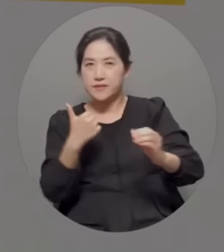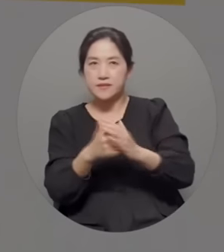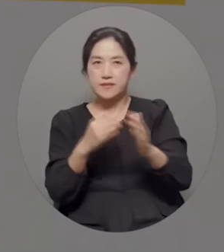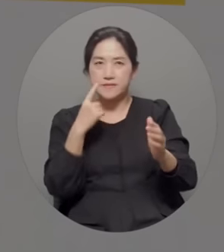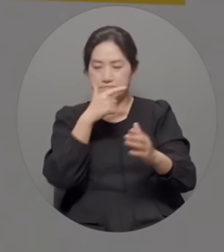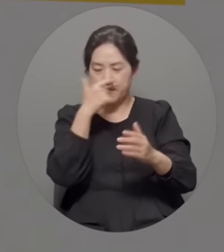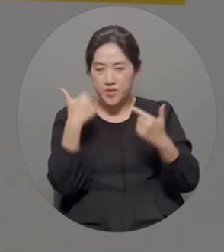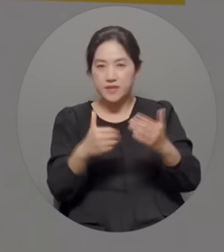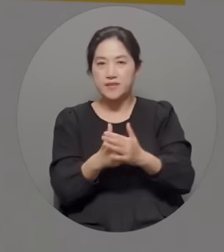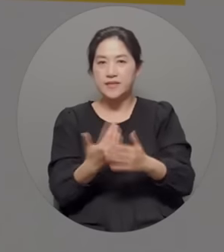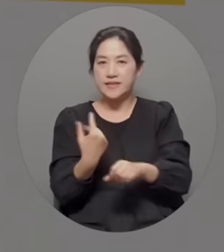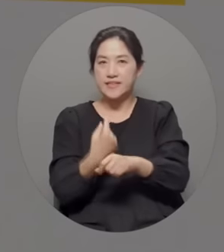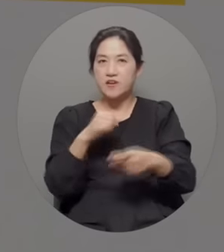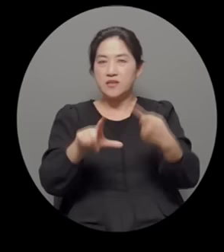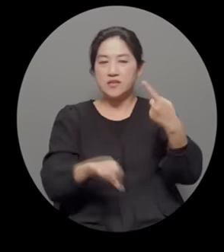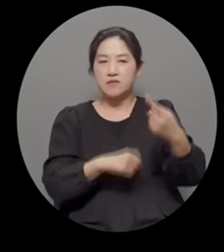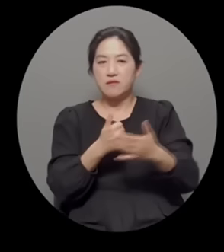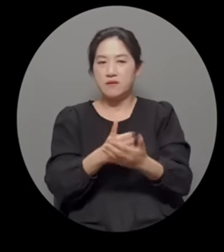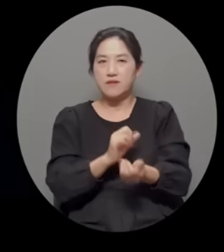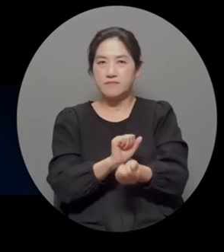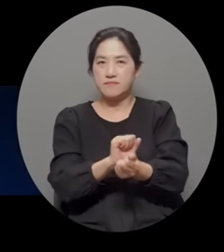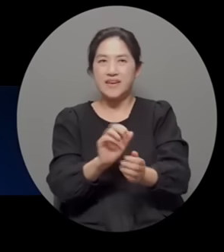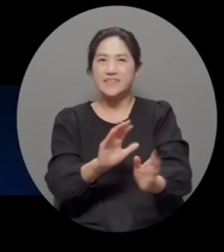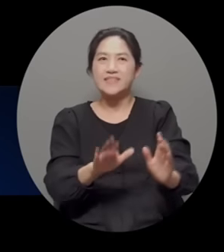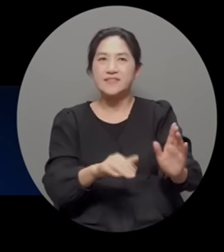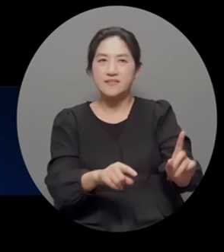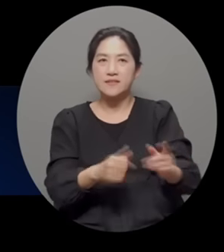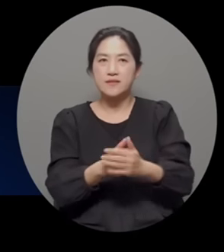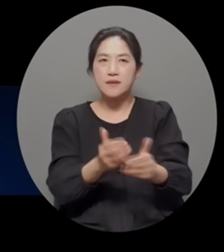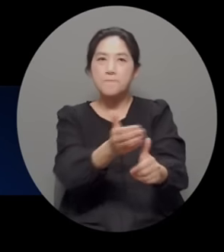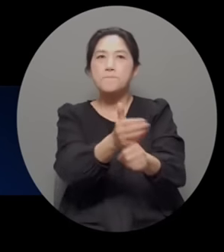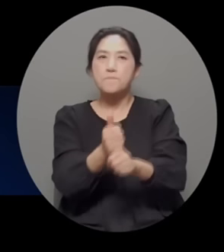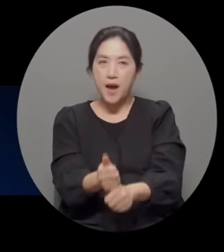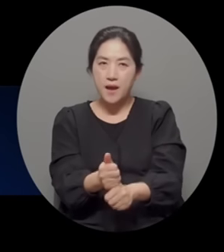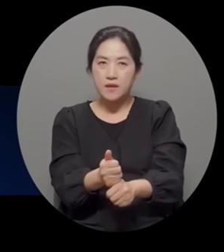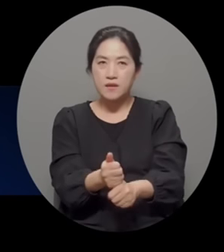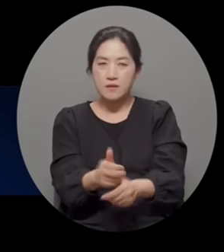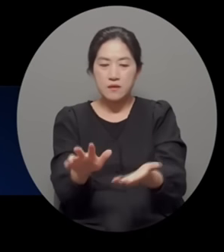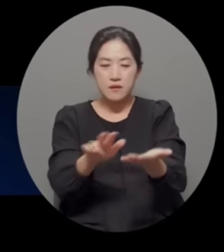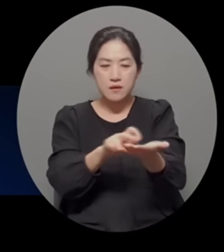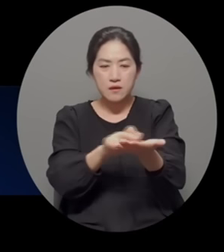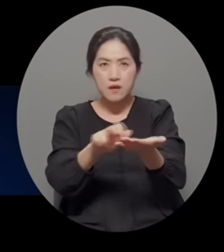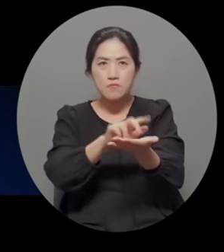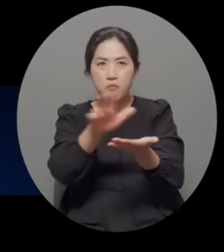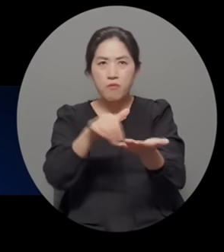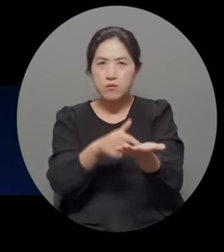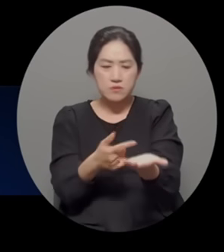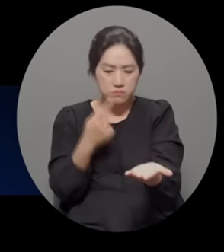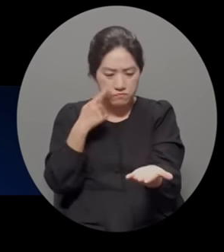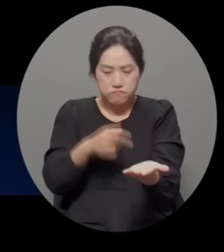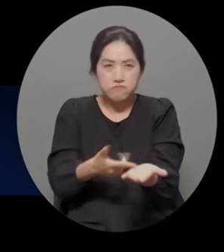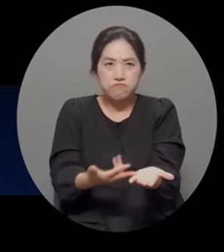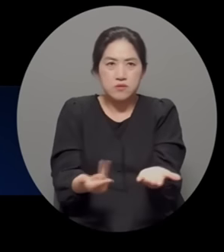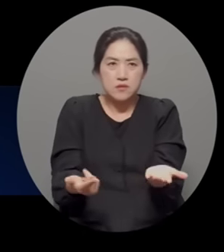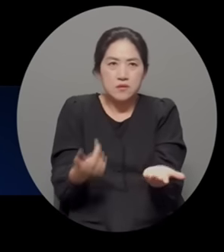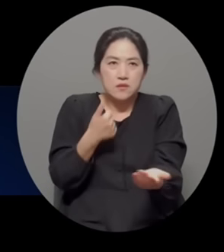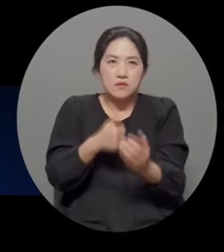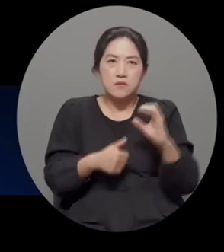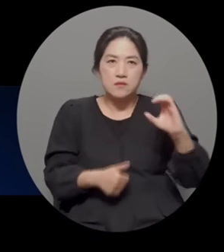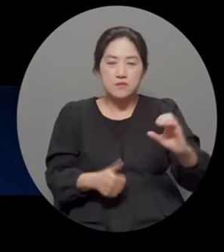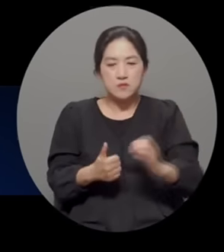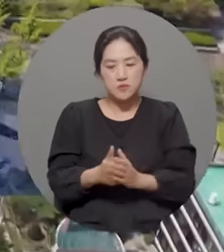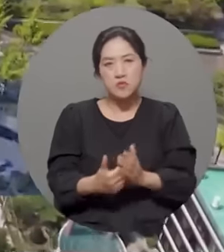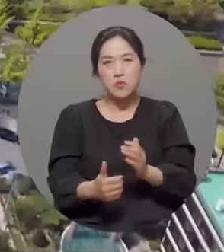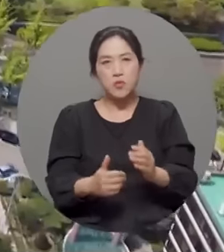씨를 불송치했습니다. 알아봤는데 기기에서 당장 아무것도 안 나왔고 미래 자체도 수사에 비협조적이지는